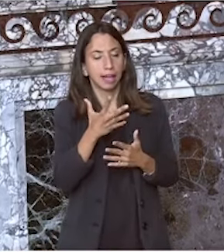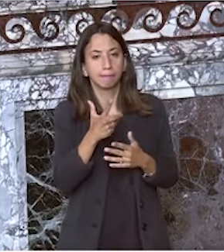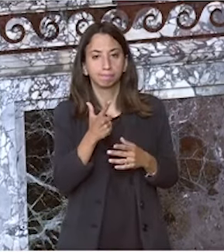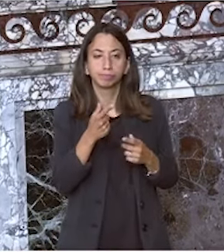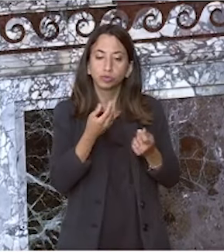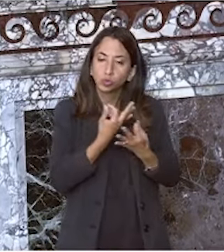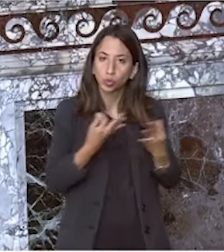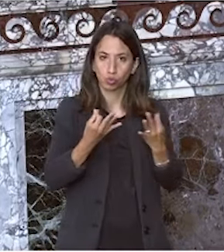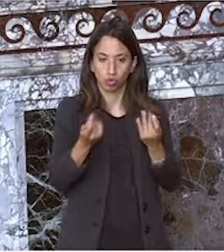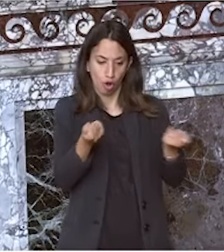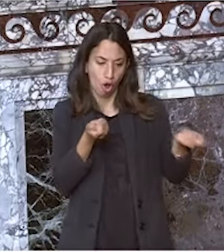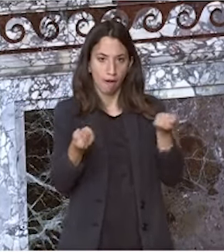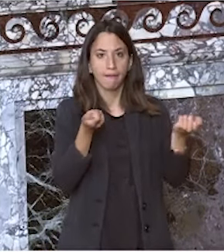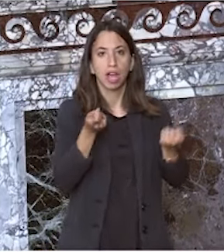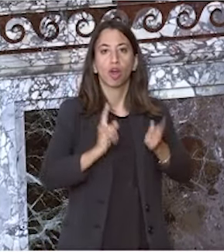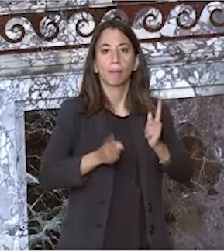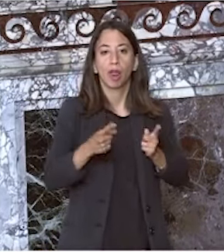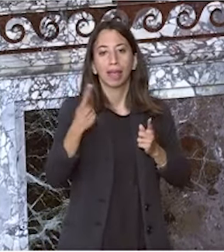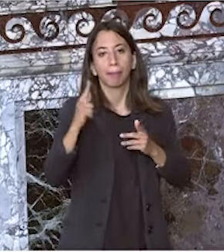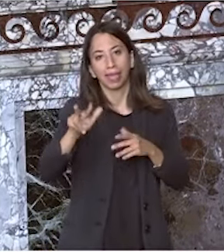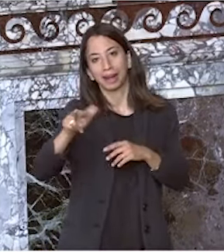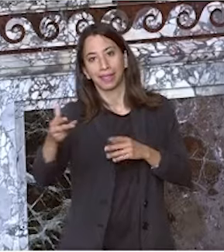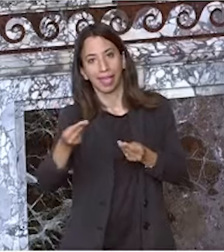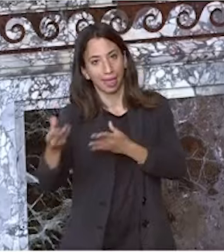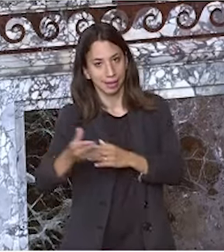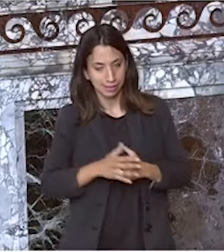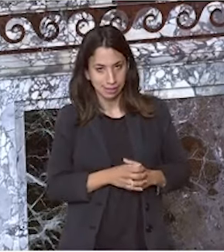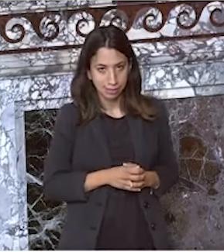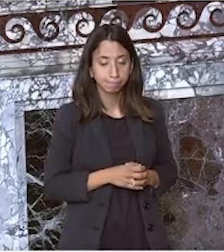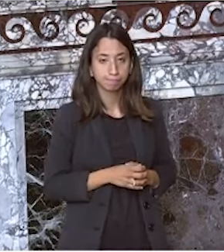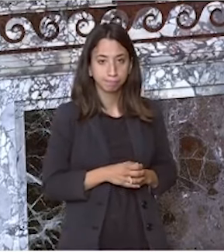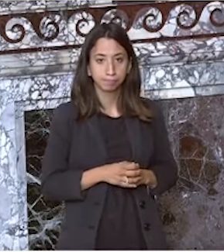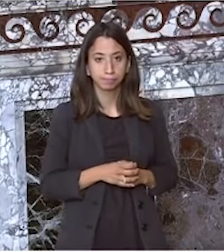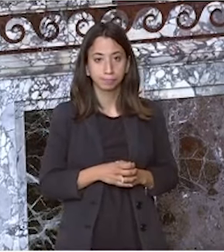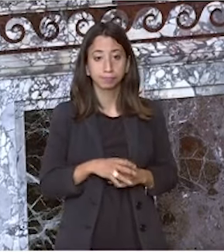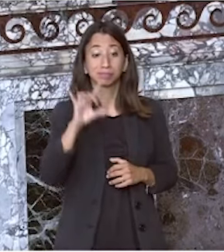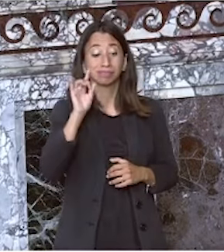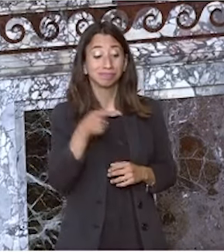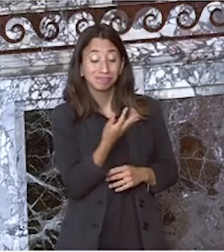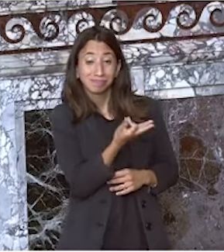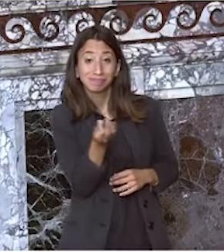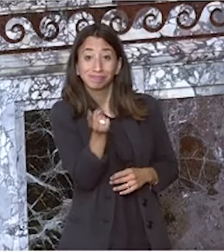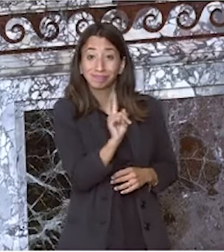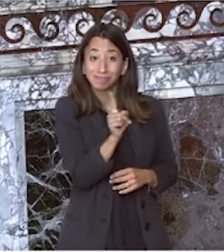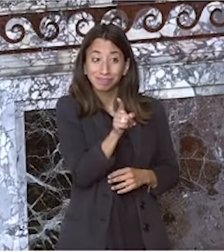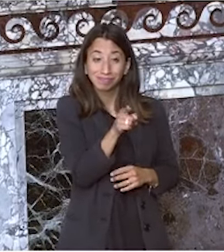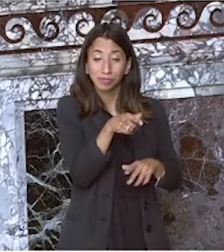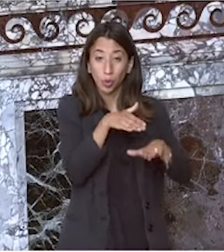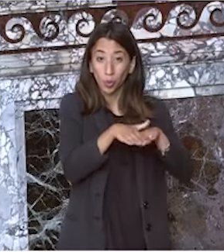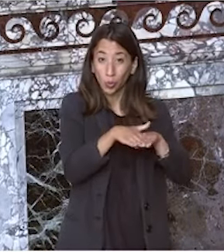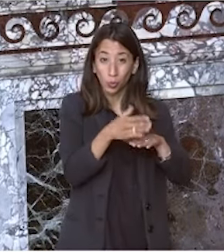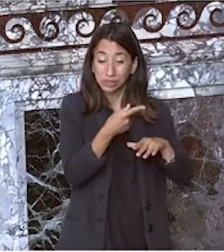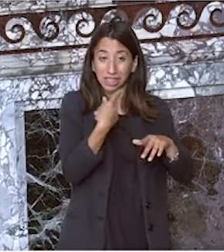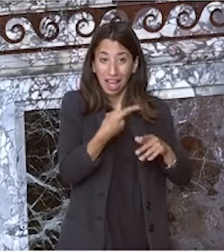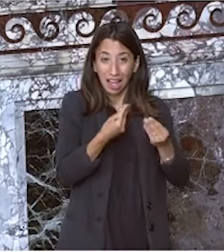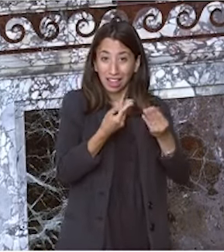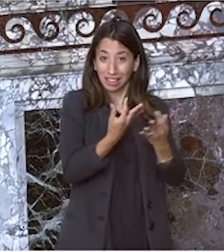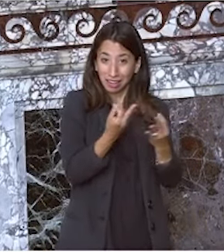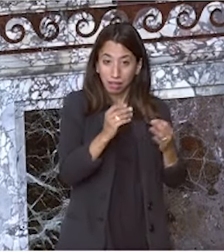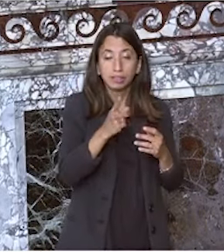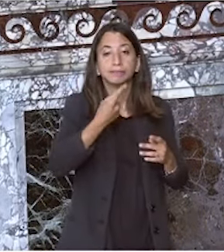delle politiche di esternalizzazione. In presenza di inadeguatezze nell'attività dei fornitori, chiediamo